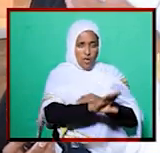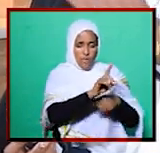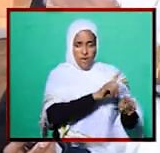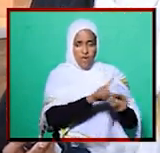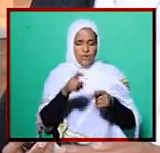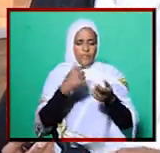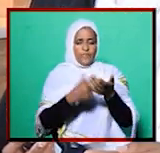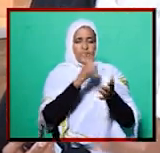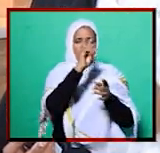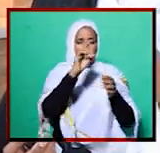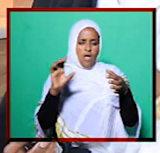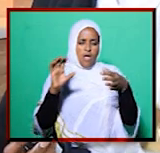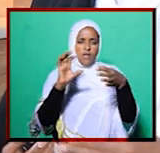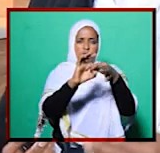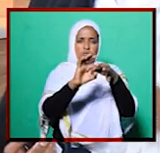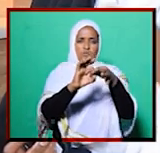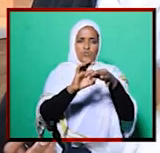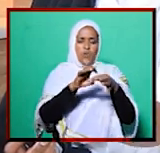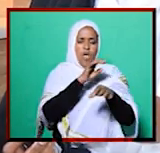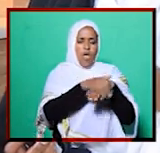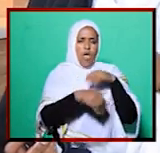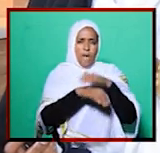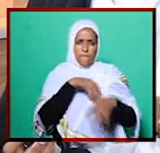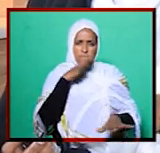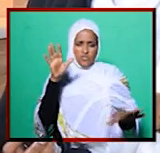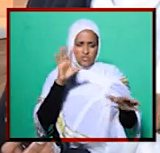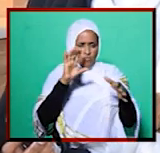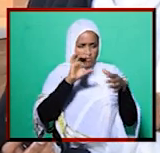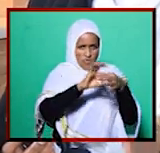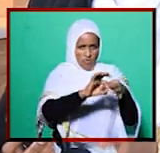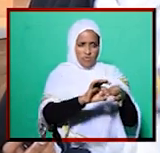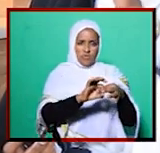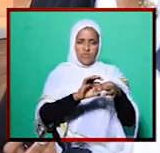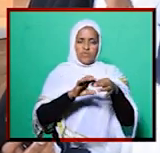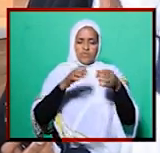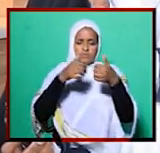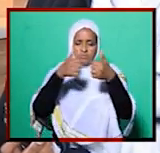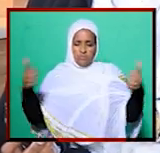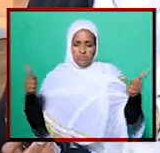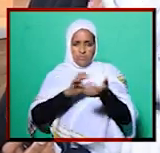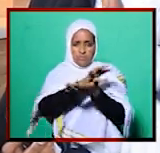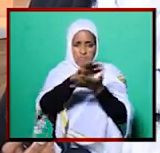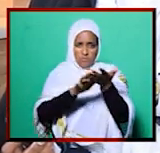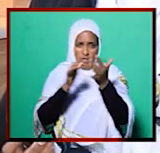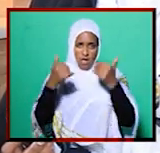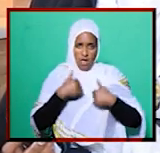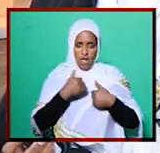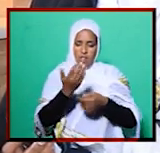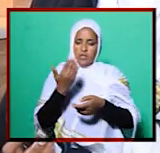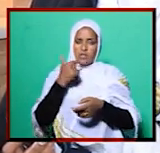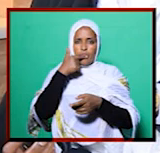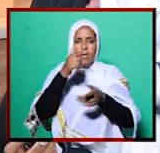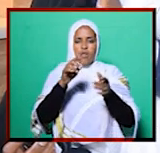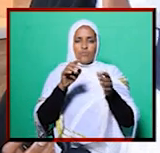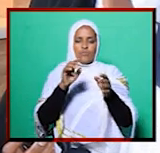የአንድነቱ ህብረቱ ማይመቸው አንድነቱን ህብረቱን የሚገነጥል ካለ ደግሞ ቅድም ባልነው የሕክምና